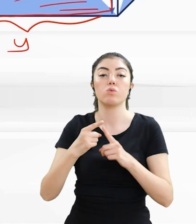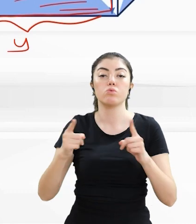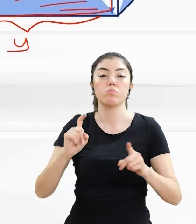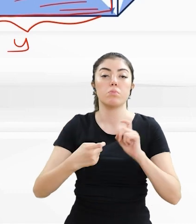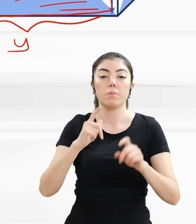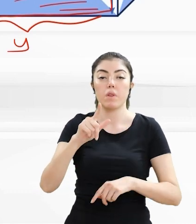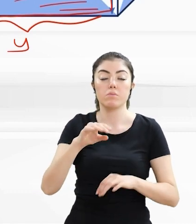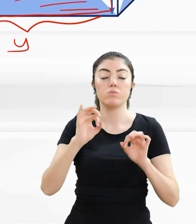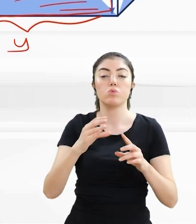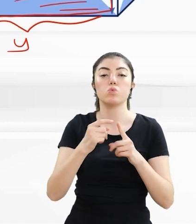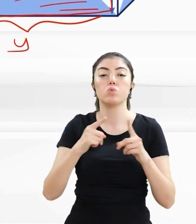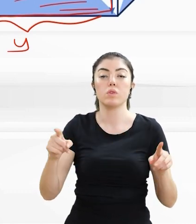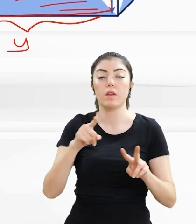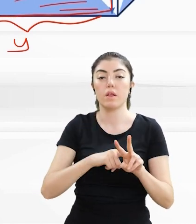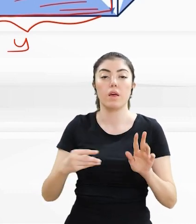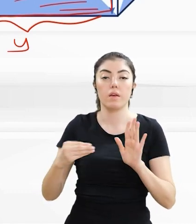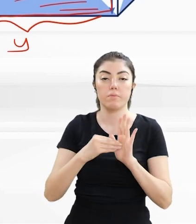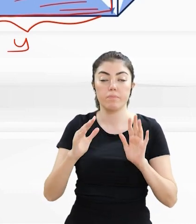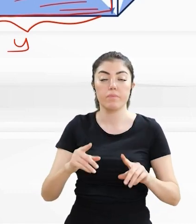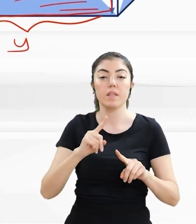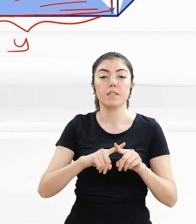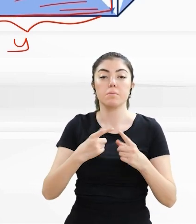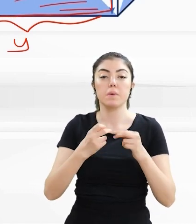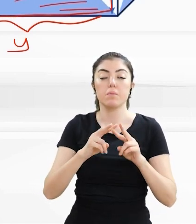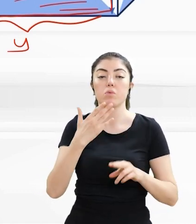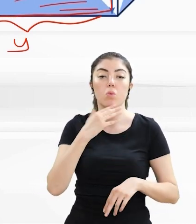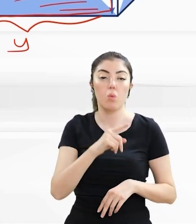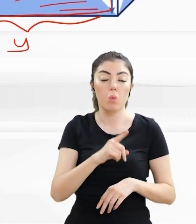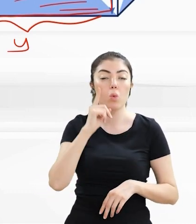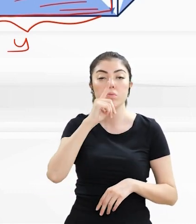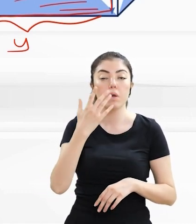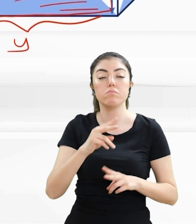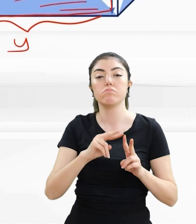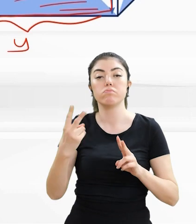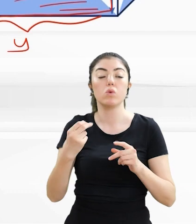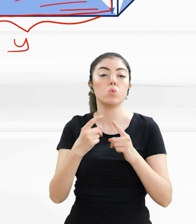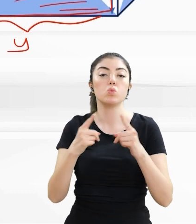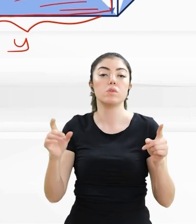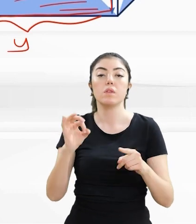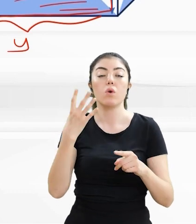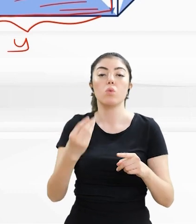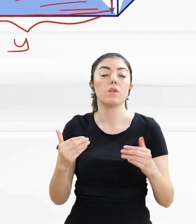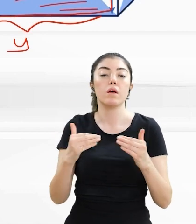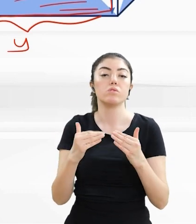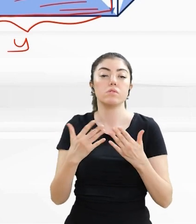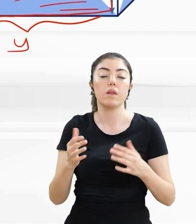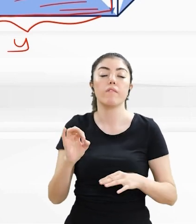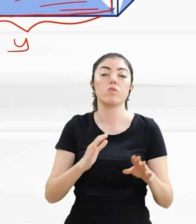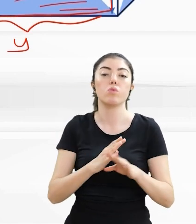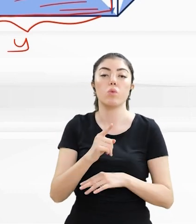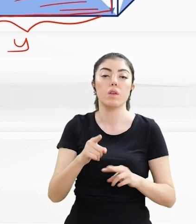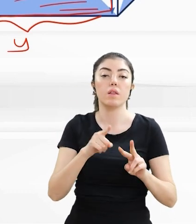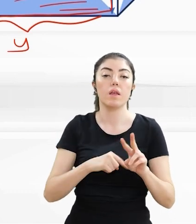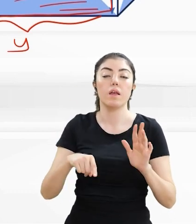bulmamız lazım şunun uzunluğu yeniydi x birim kadarı yok o zaman buranın uzunluğu ne eşit olacak